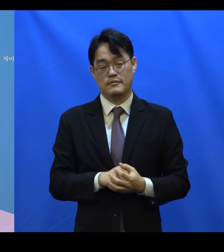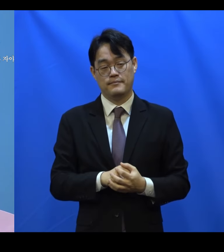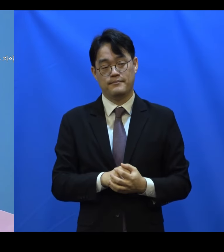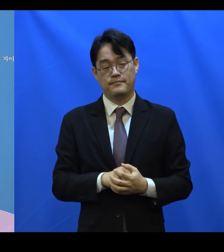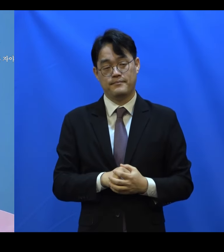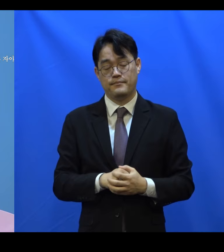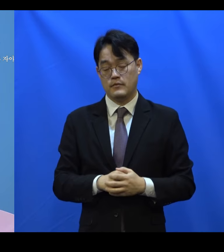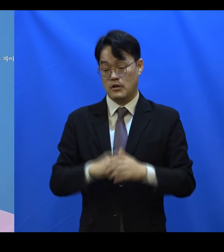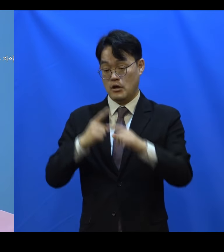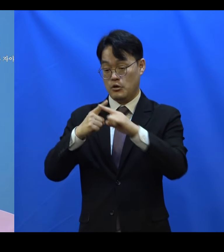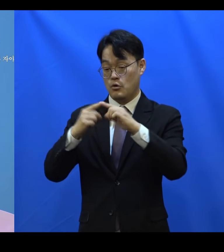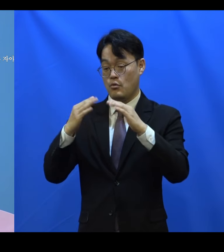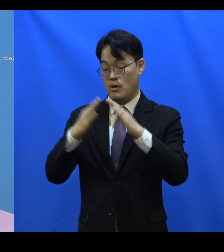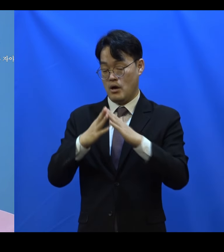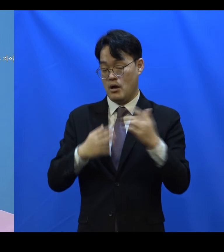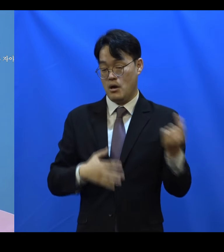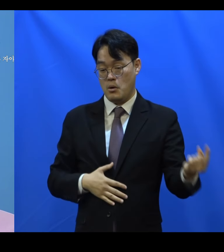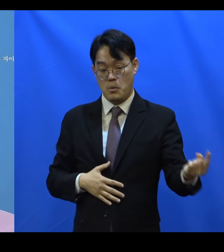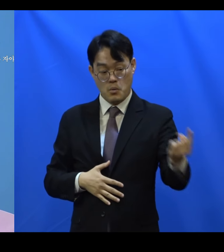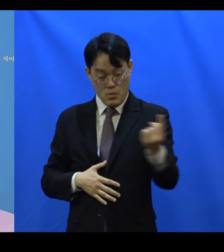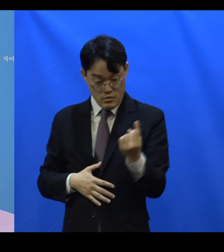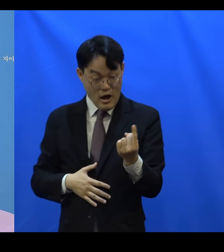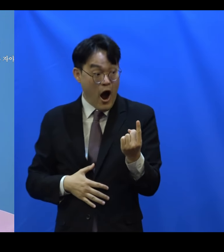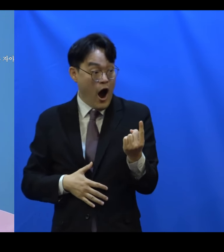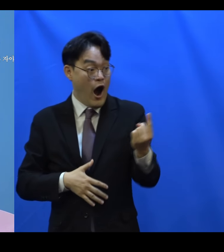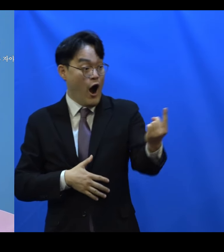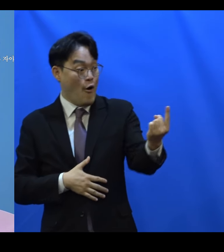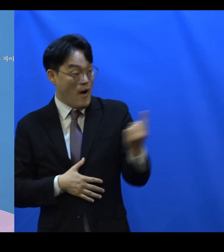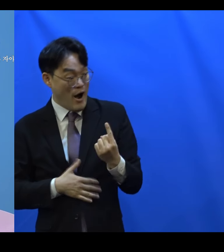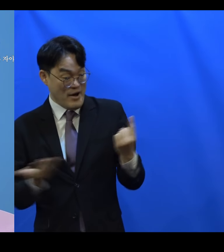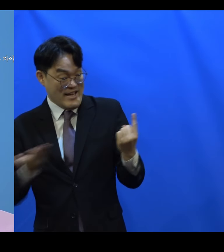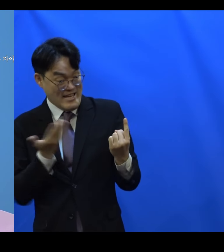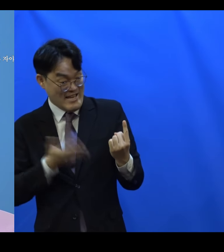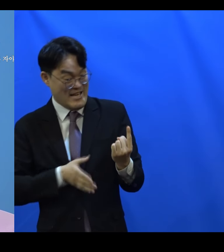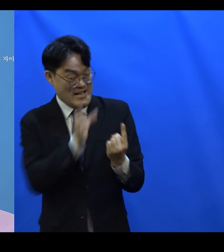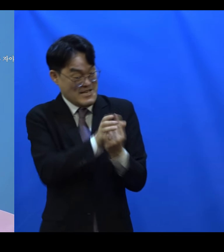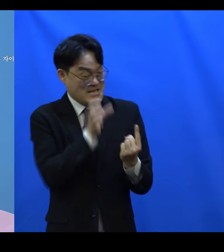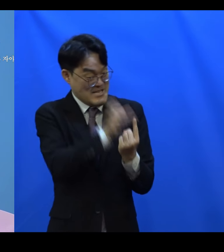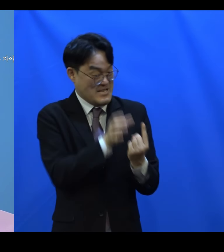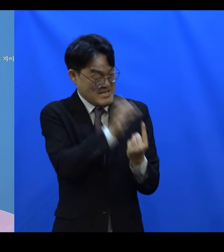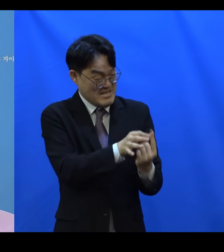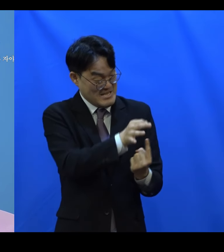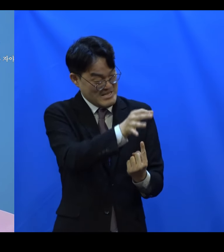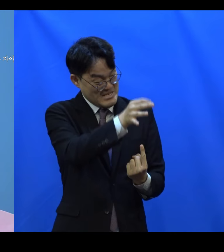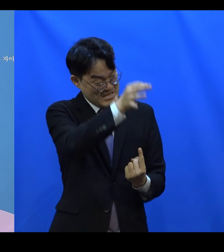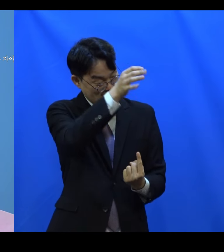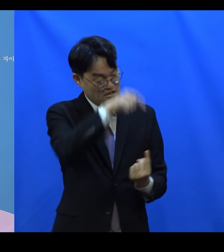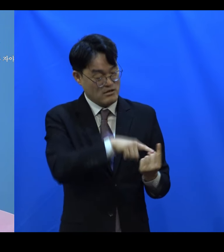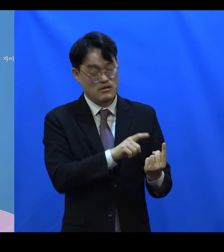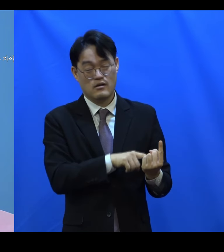교회를 나온 지 얼마 안 된 성도를 과도하게 사역 안으로 끌어당기는 건 매우 위험한 거예요.